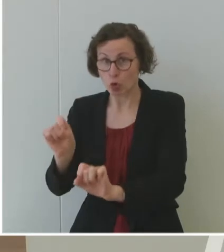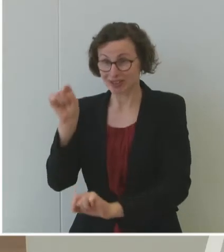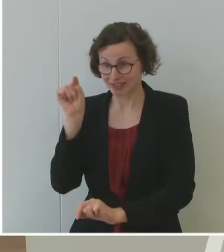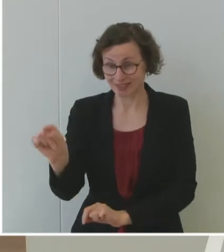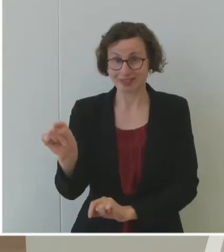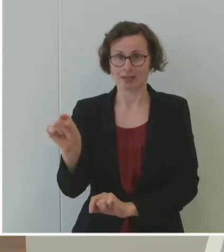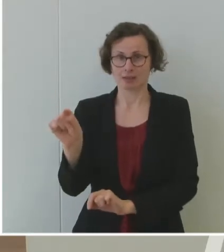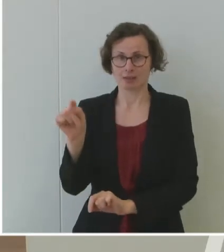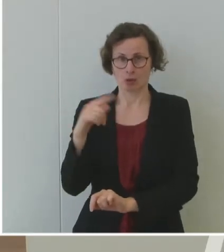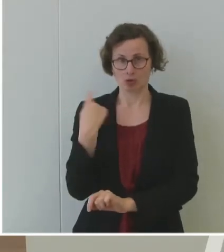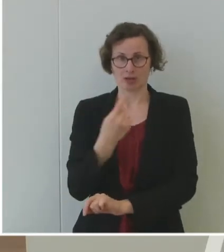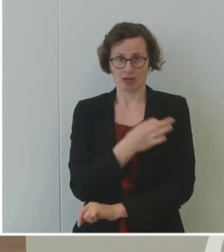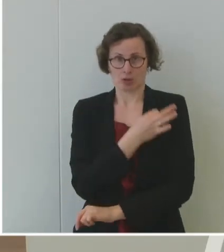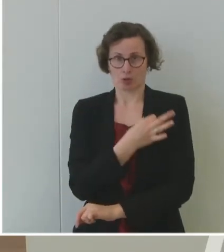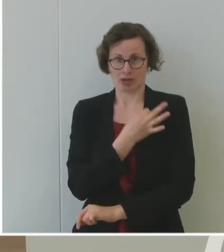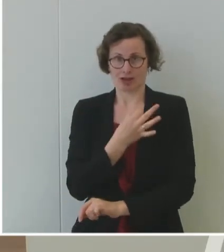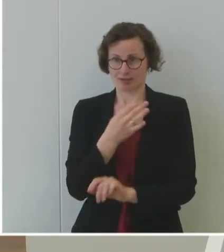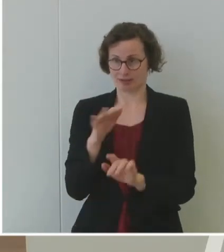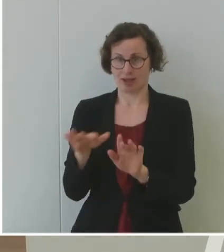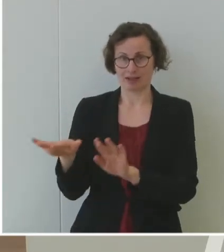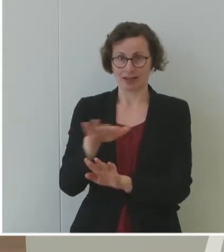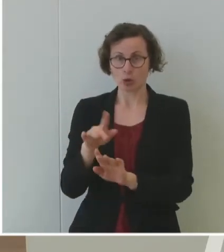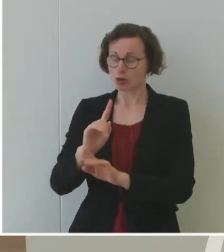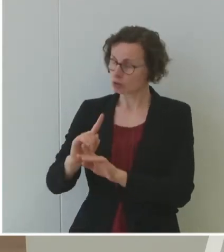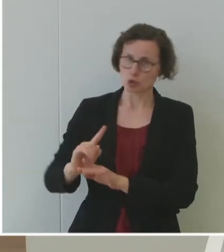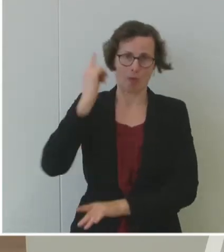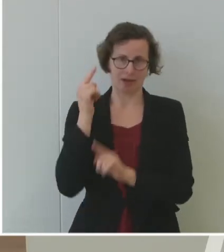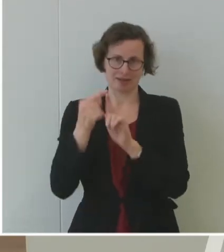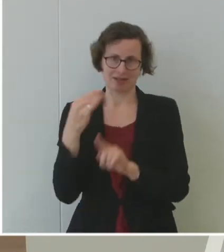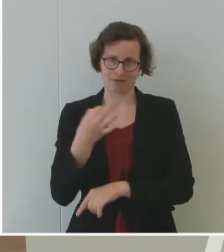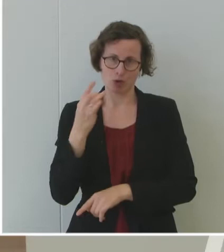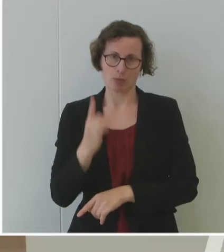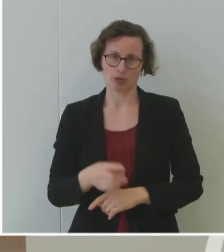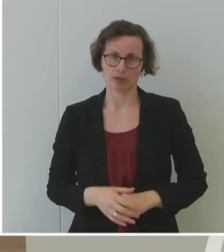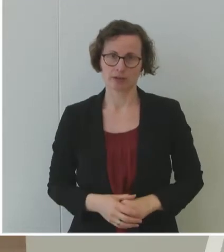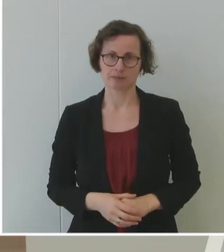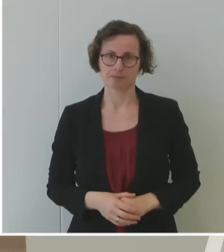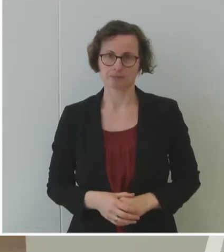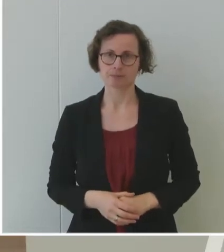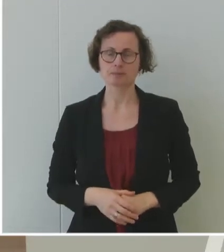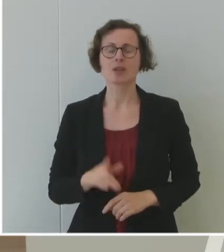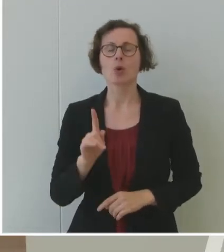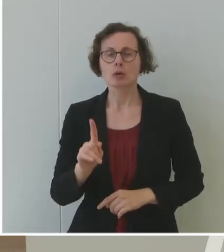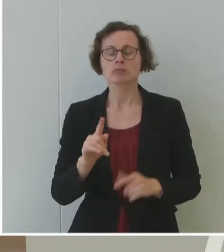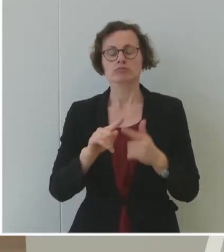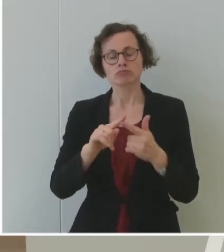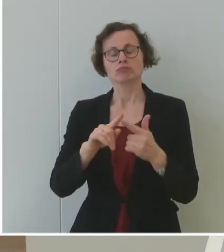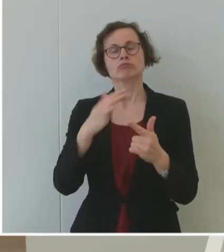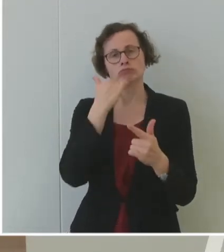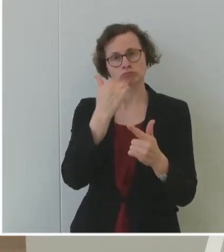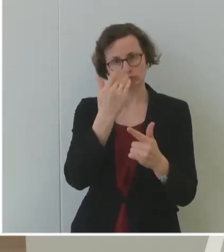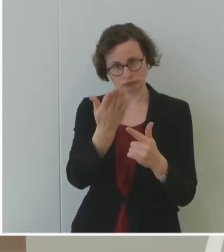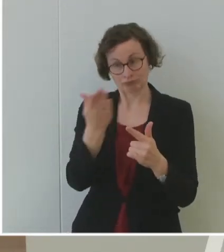Der Schutz in unseren Gesundheitseinrichtungen muss die erste Priorität haben. Und dann erzähle ich Ihnen von einer Frau,